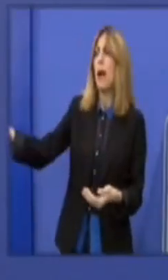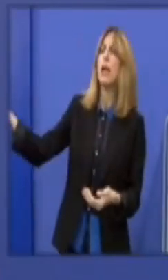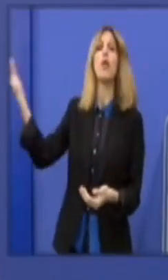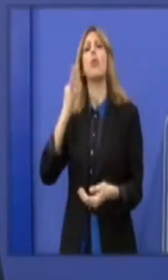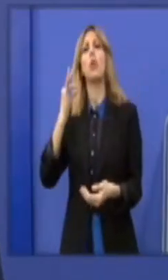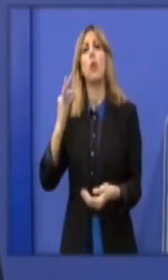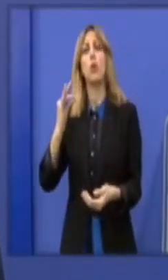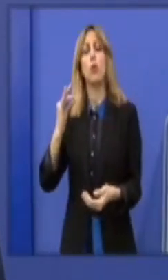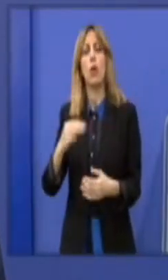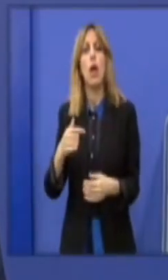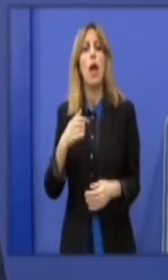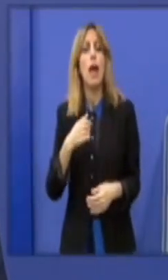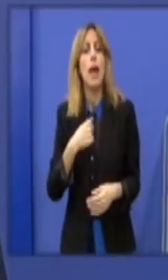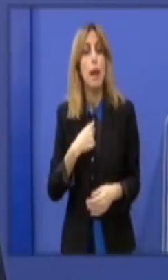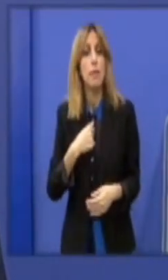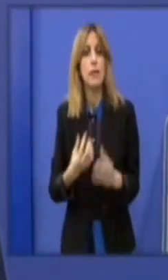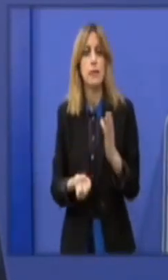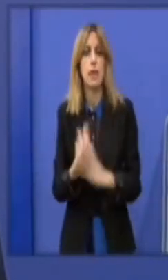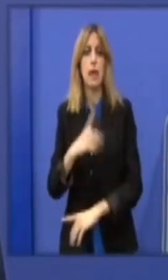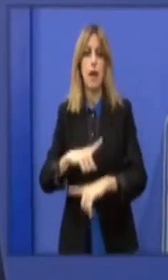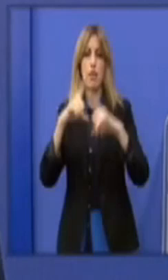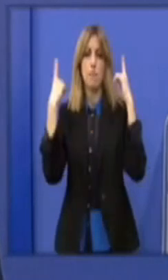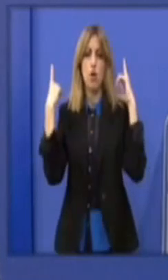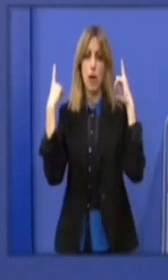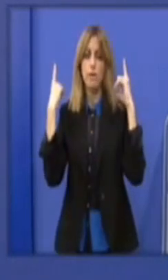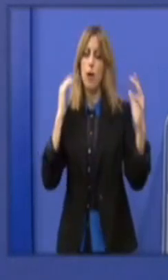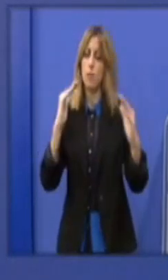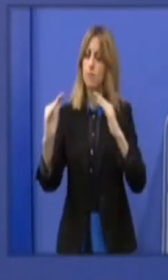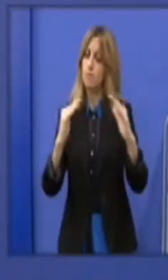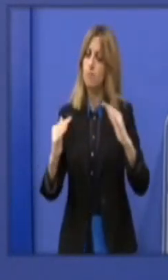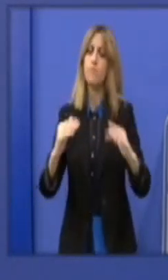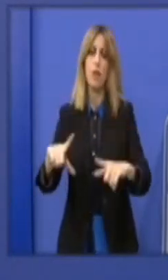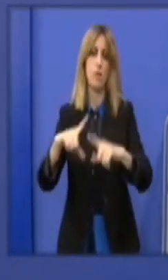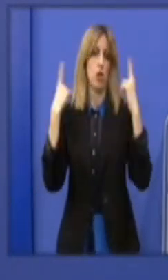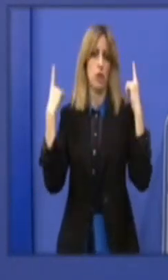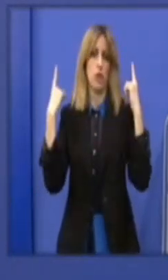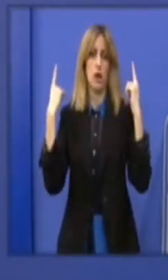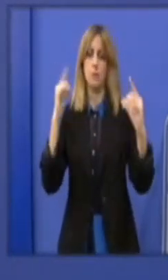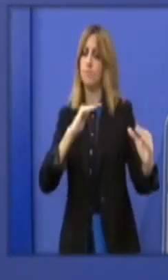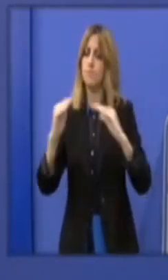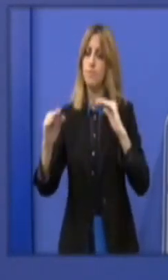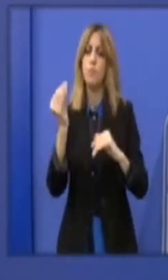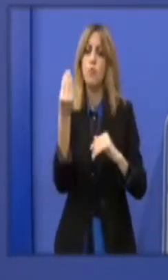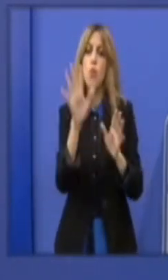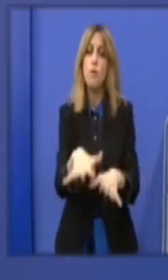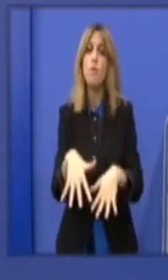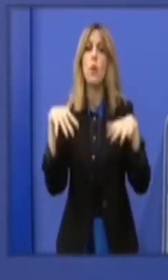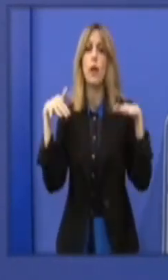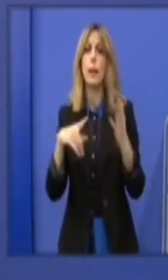δεν θα επιτρέψουμε η δημοκρατία και ο κοινοβουλευτισμός μας να ολισθήσουν σε επικίνδυνους